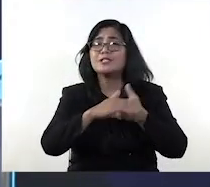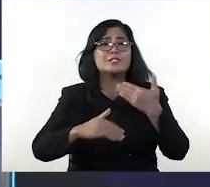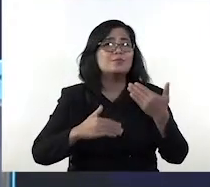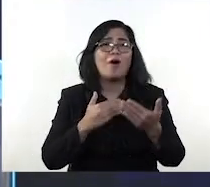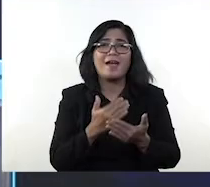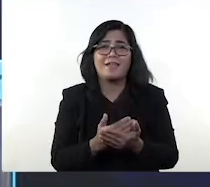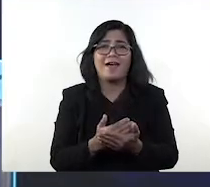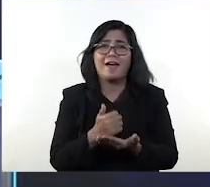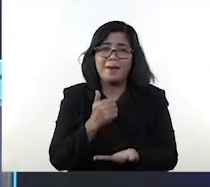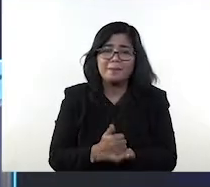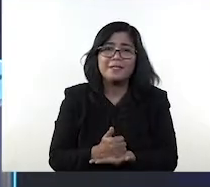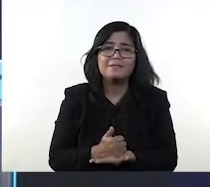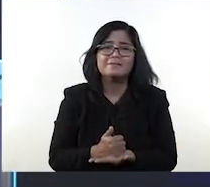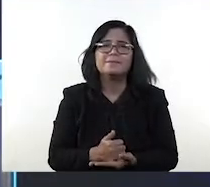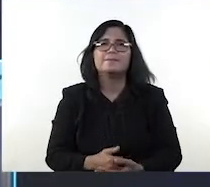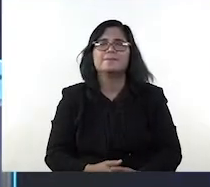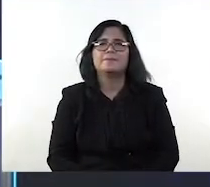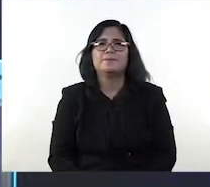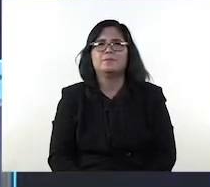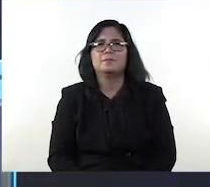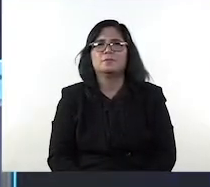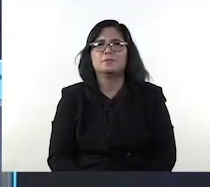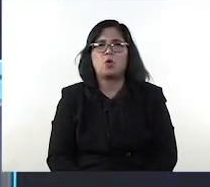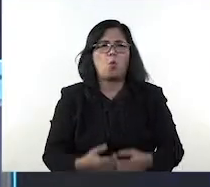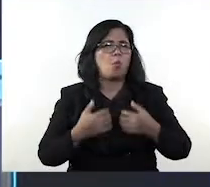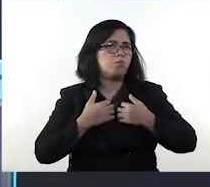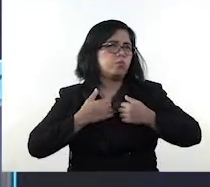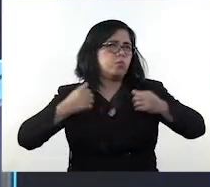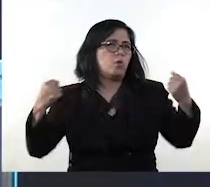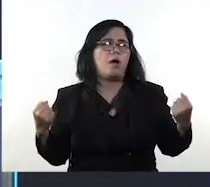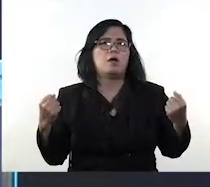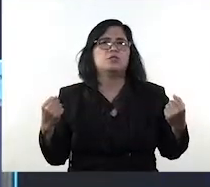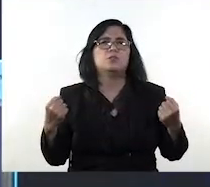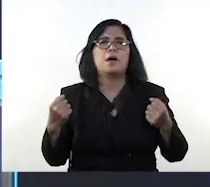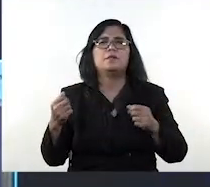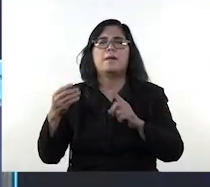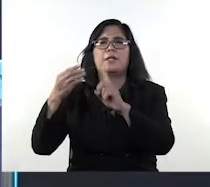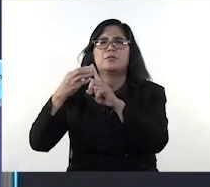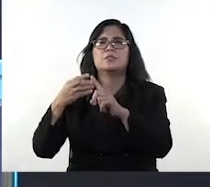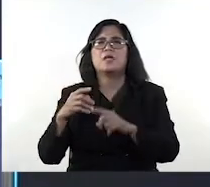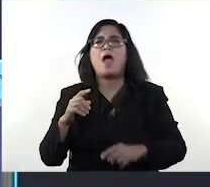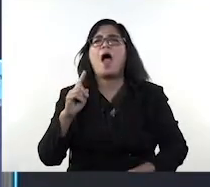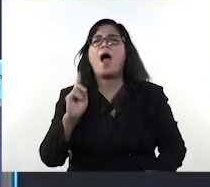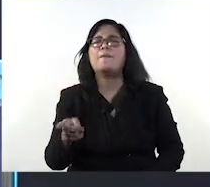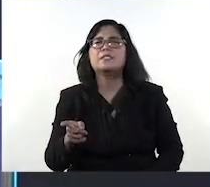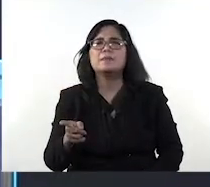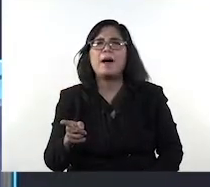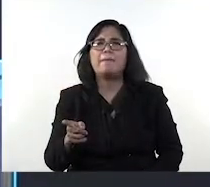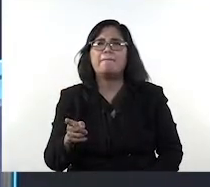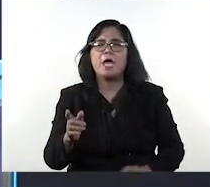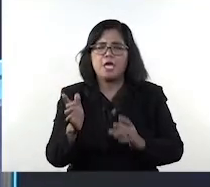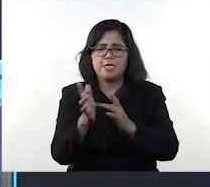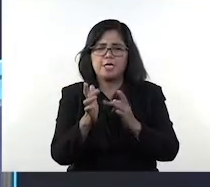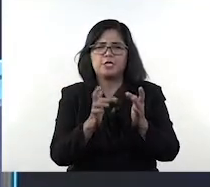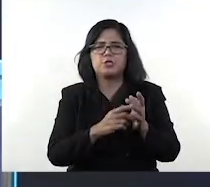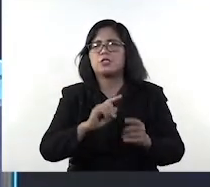Hai ada filosofi yang begitu dalam dalam peristiwa ini dia membuka jubahnya wahai jise oleh